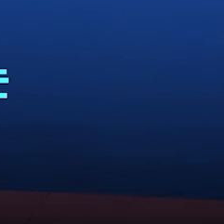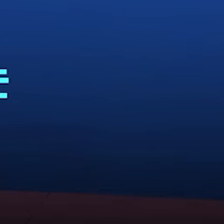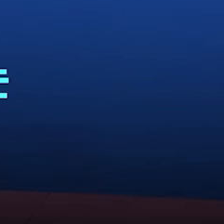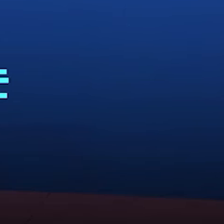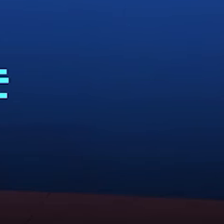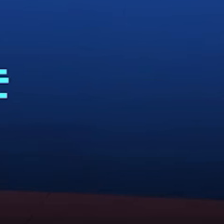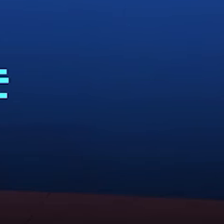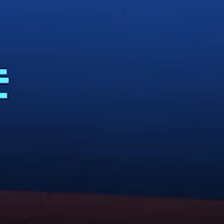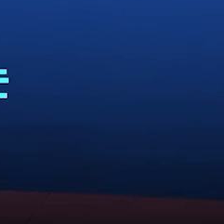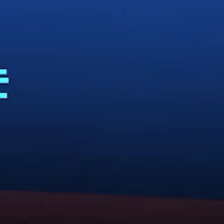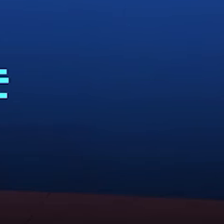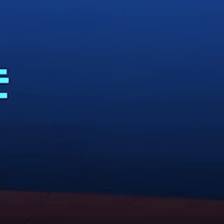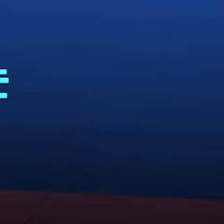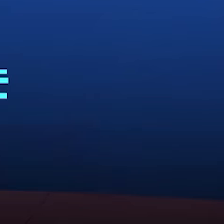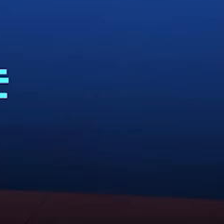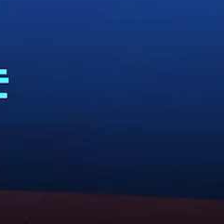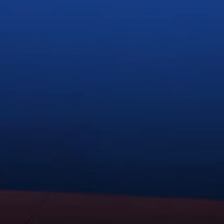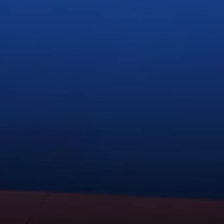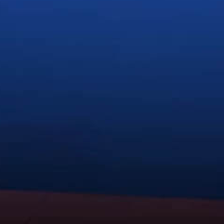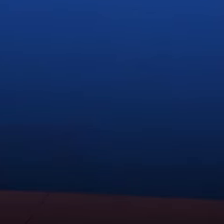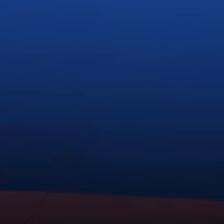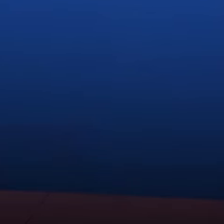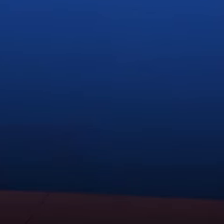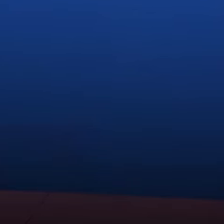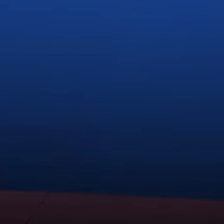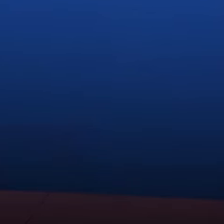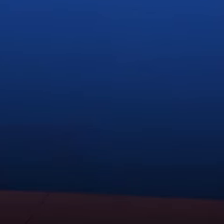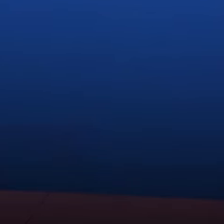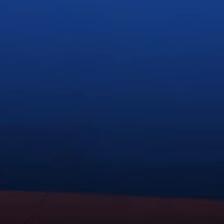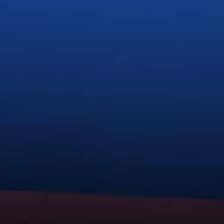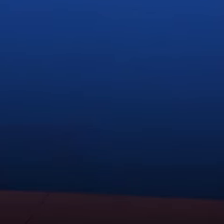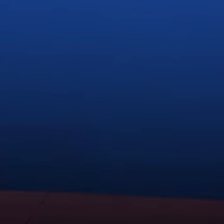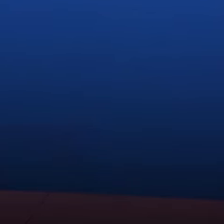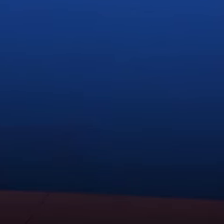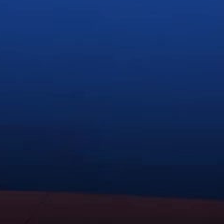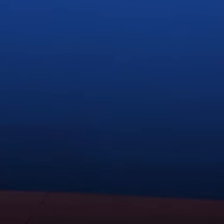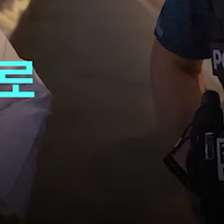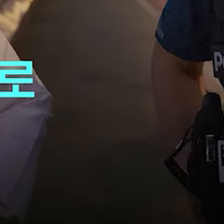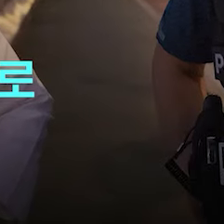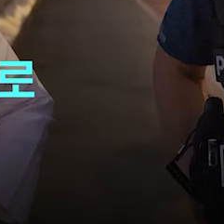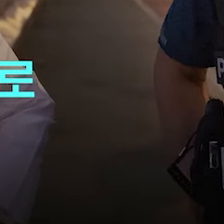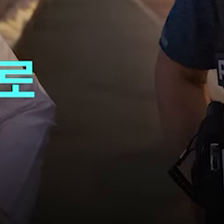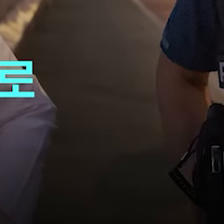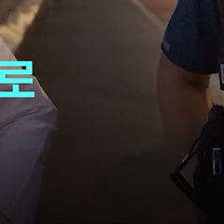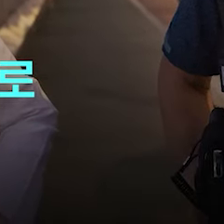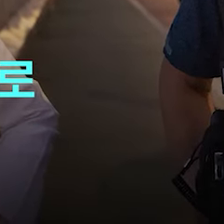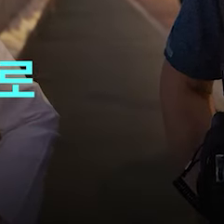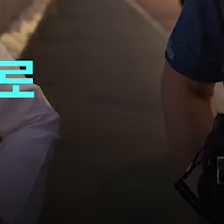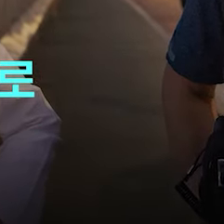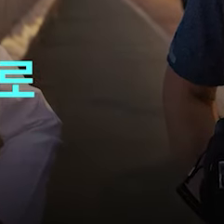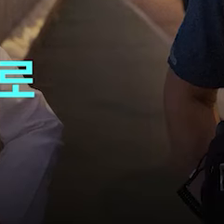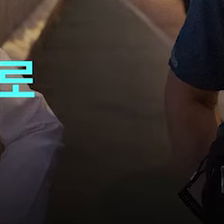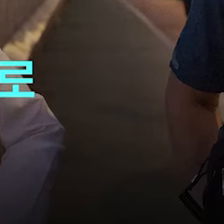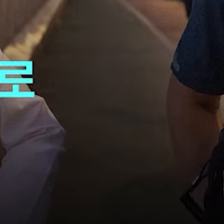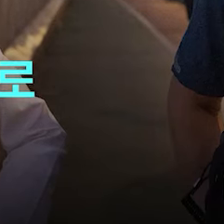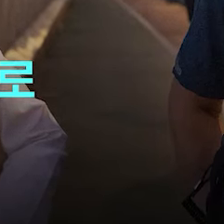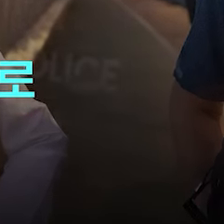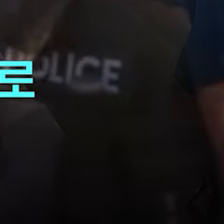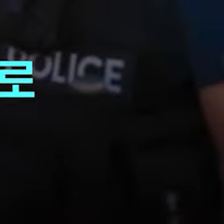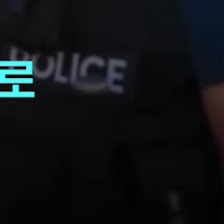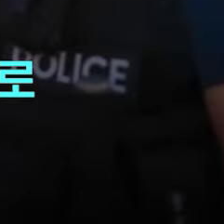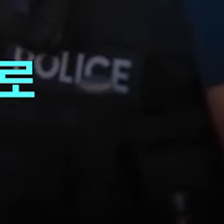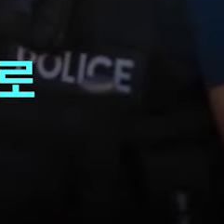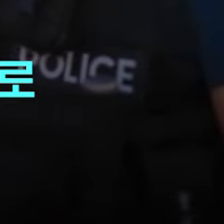감사해야 한다는 싸구려 친일론. 기시다 숙박 호텔 출현, 김 여사의 마포대교 자살